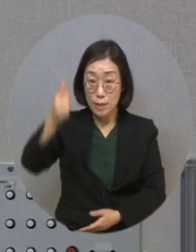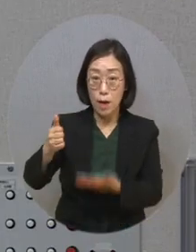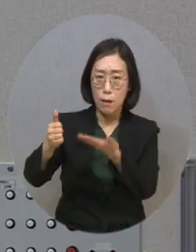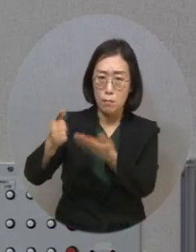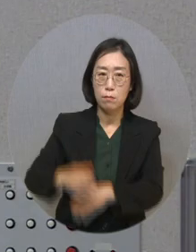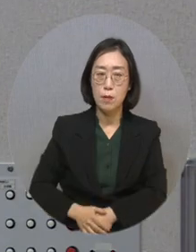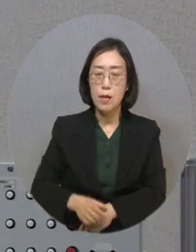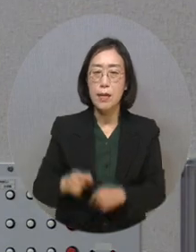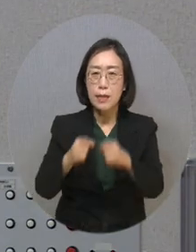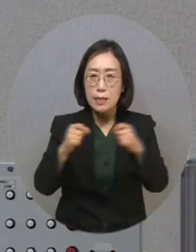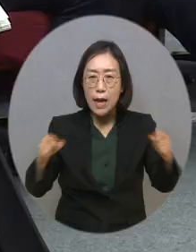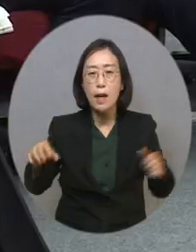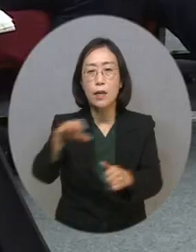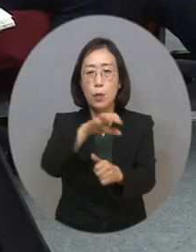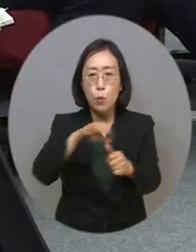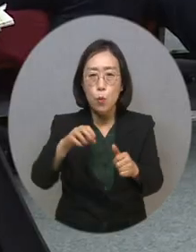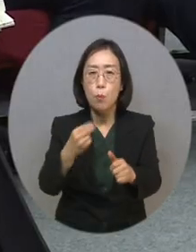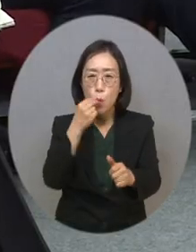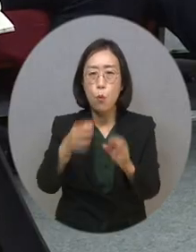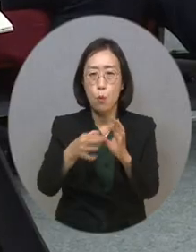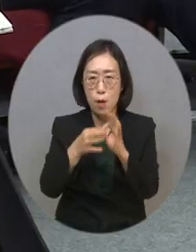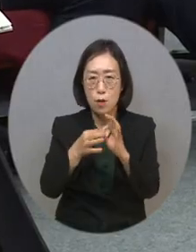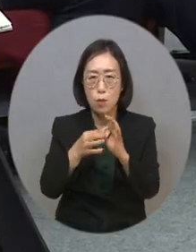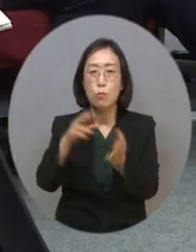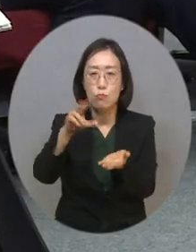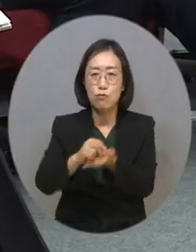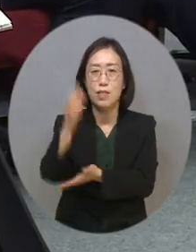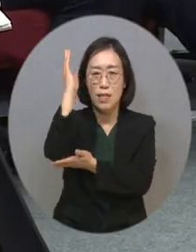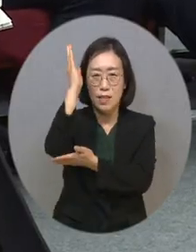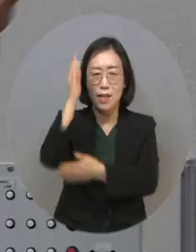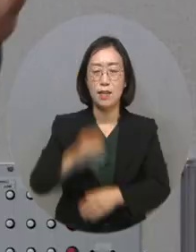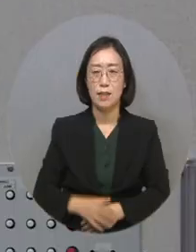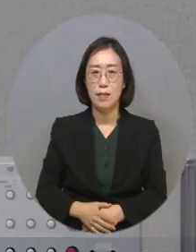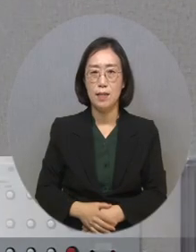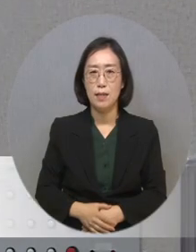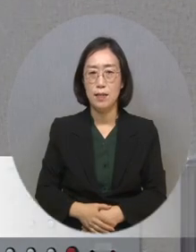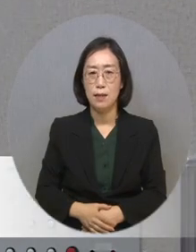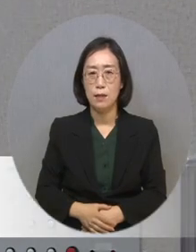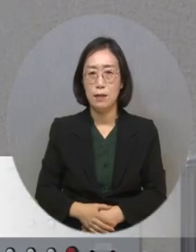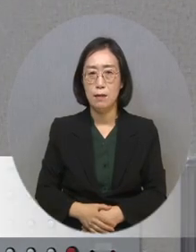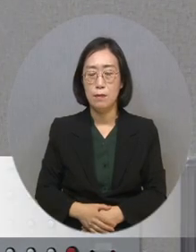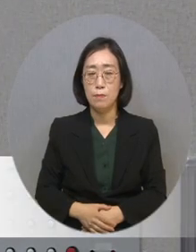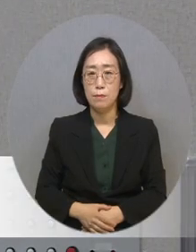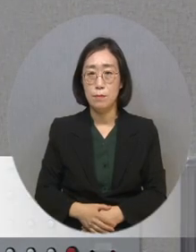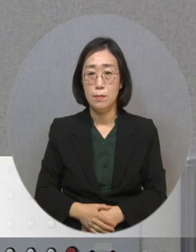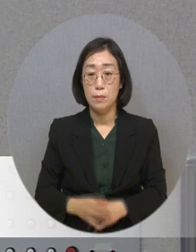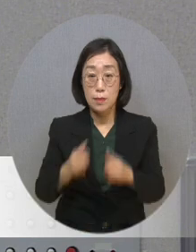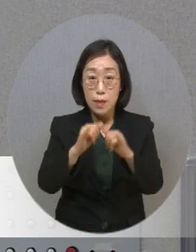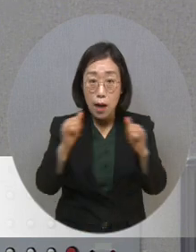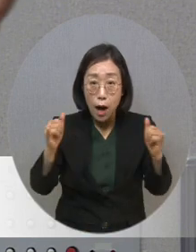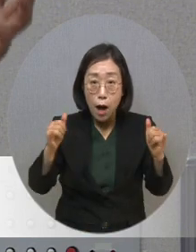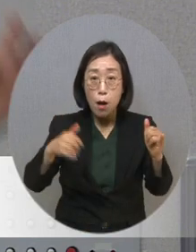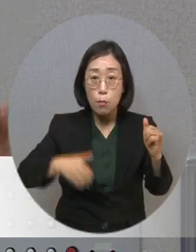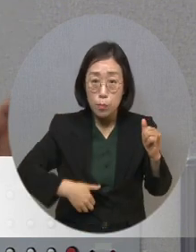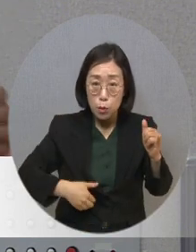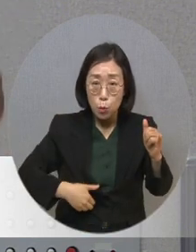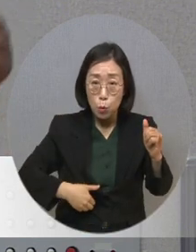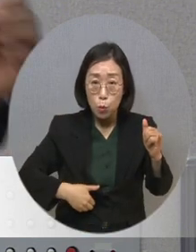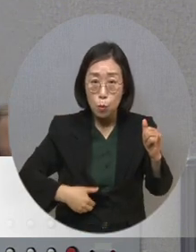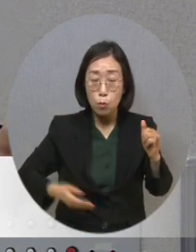보험제도에 대한 허와 실에 대해 발표했습니다 사실상 사람은 인력을